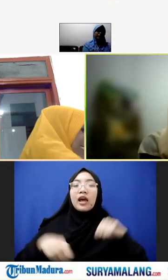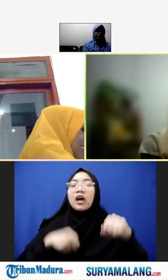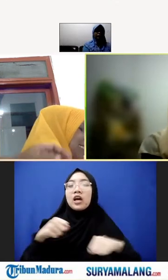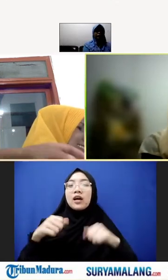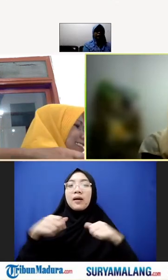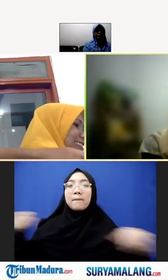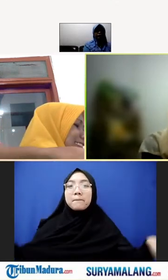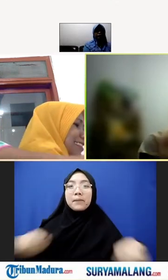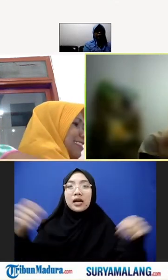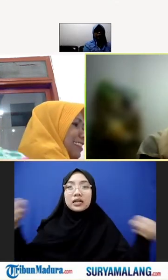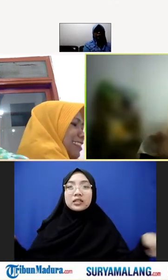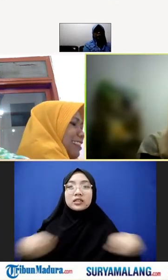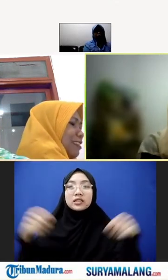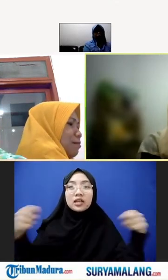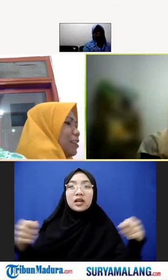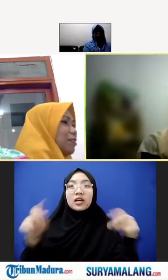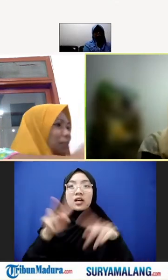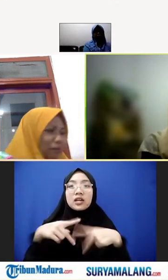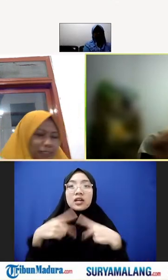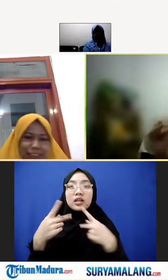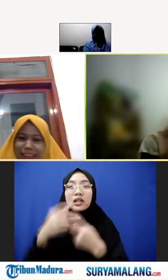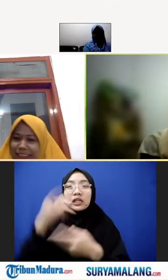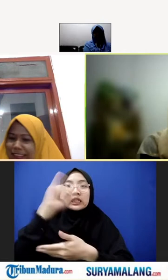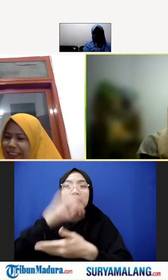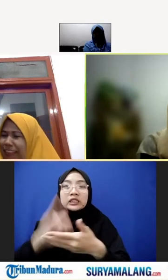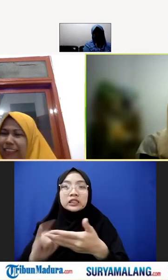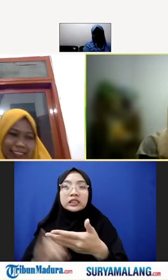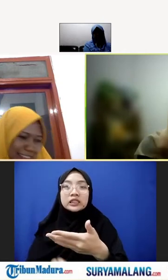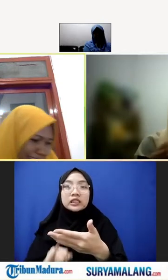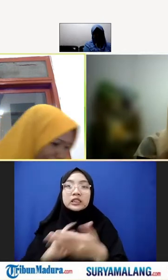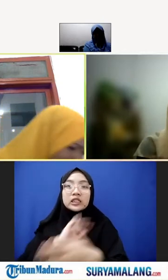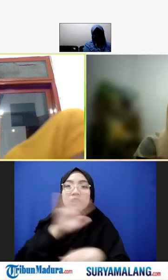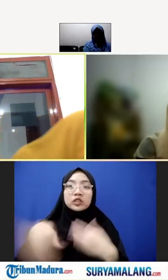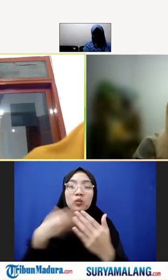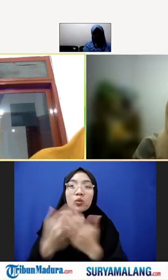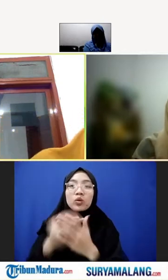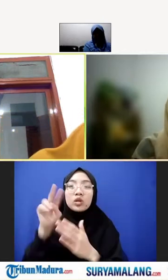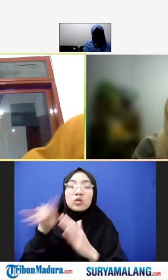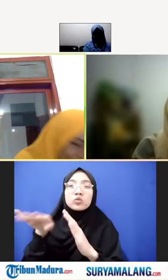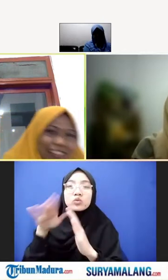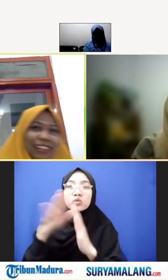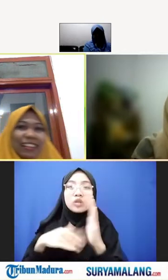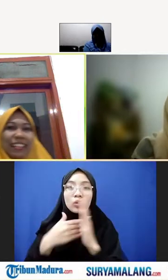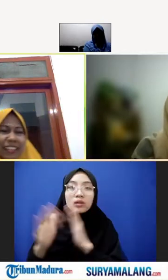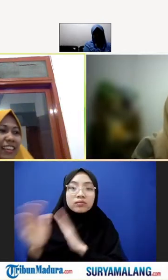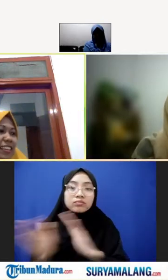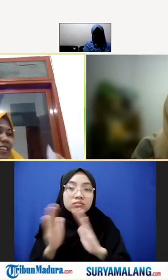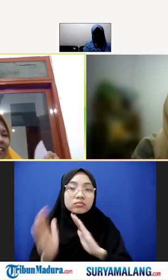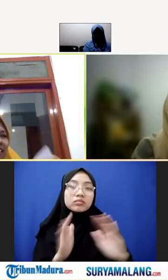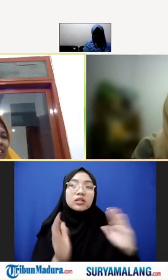memasak, kelas art, semuanya itu harus ada jadwal.